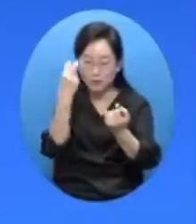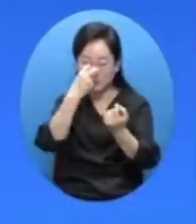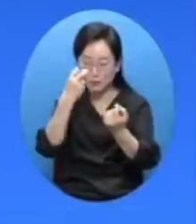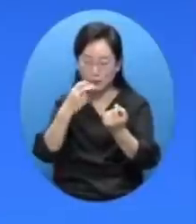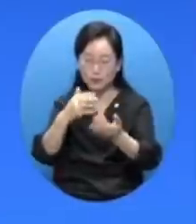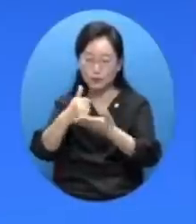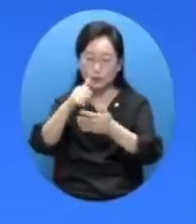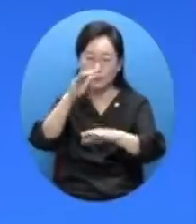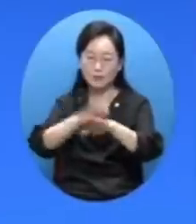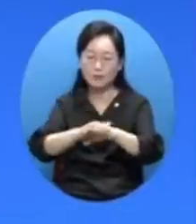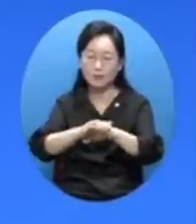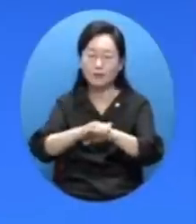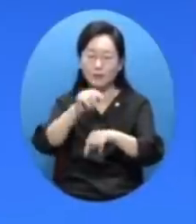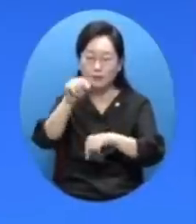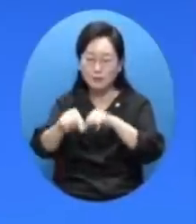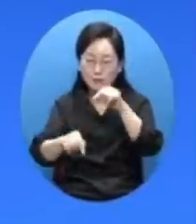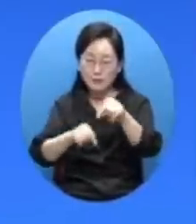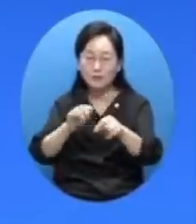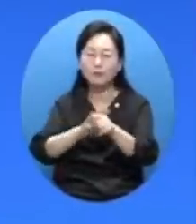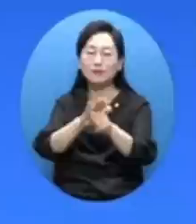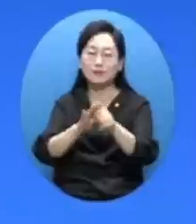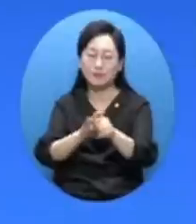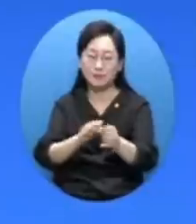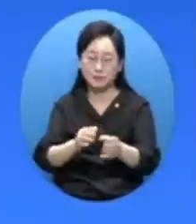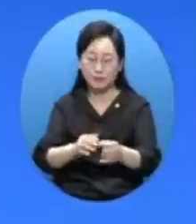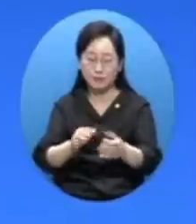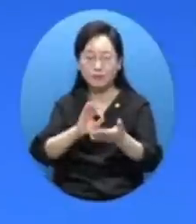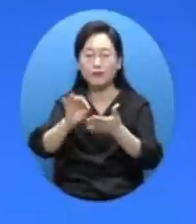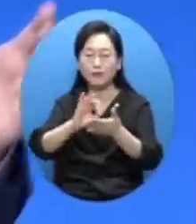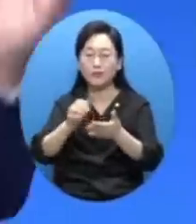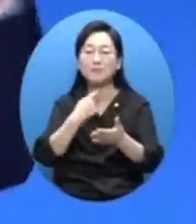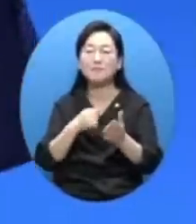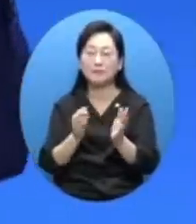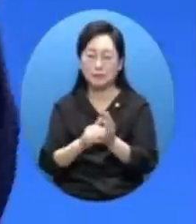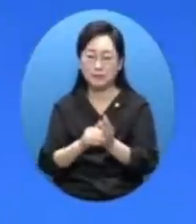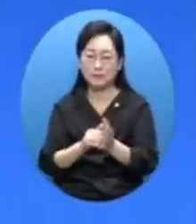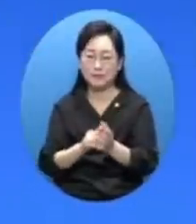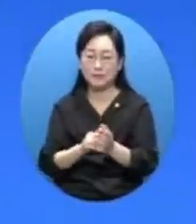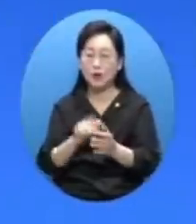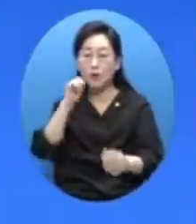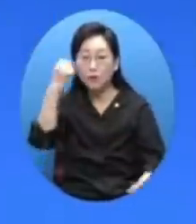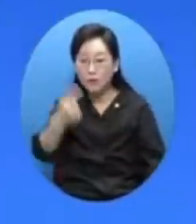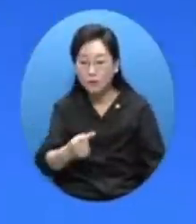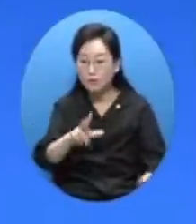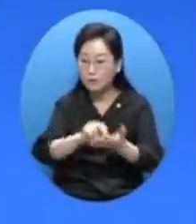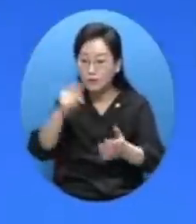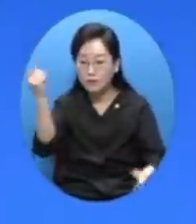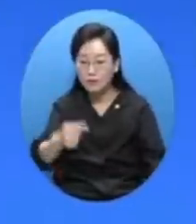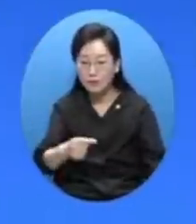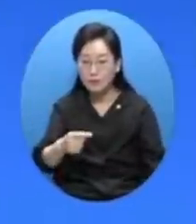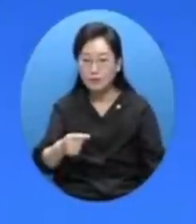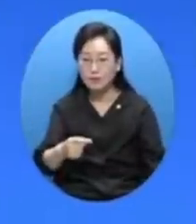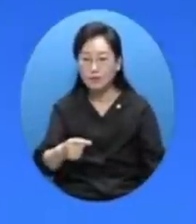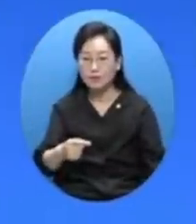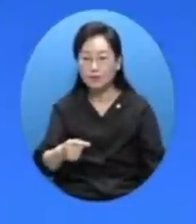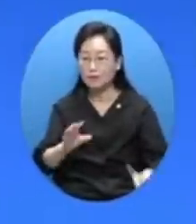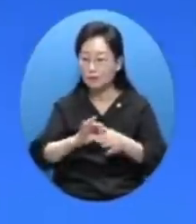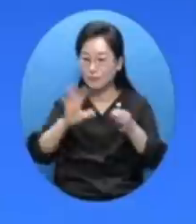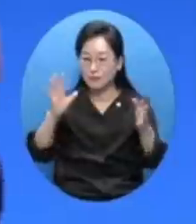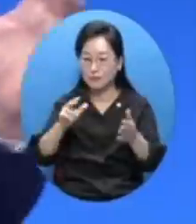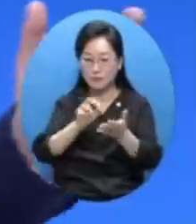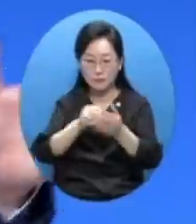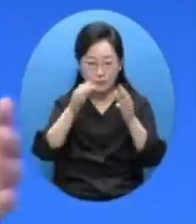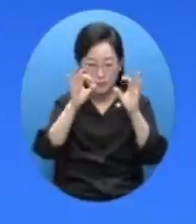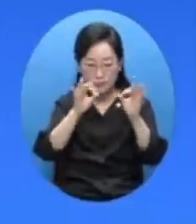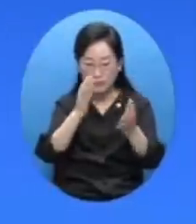죄상을 실천하며 살았는 위대한 하나님의 사람으로 승을 받았던 것입니다 어떤 어려움이 다가와도 문제가 다가와도 문제를 바라보지